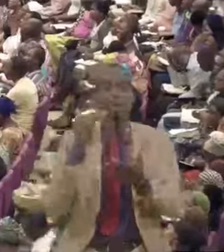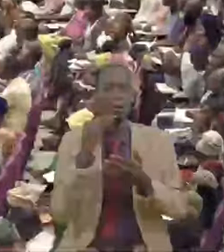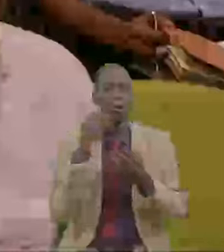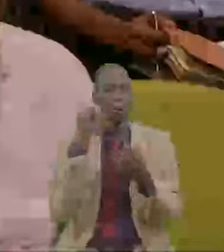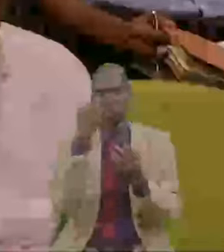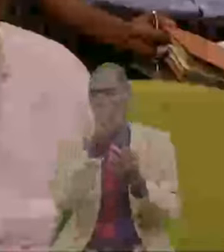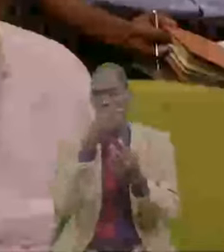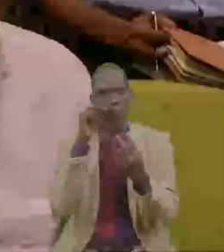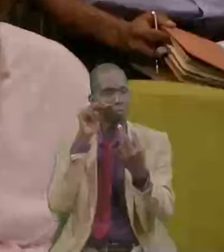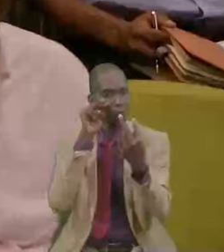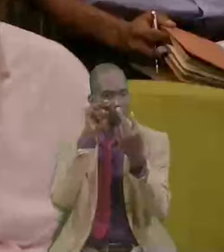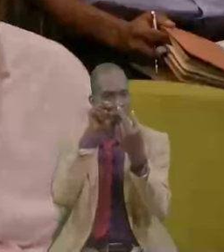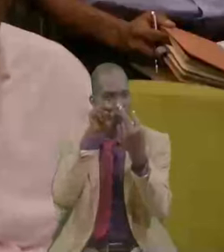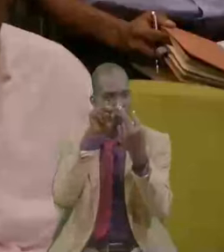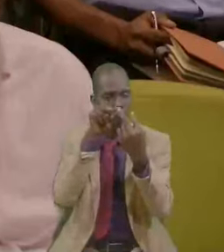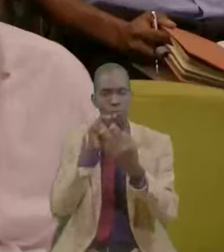Regarde-les face à face.